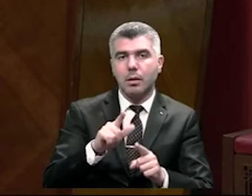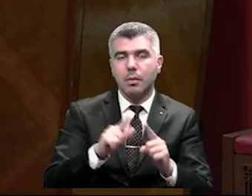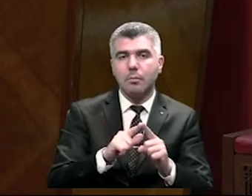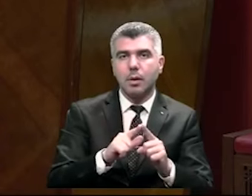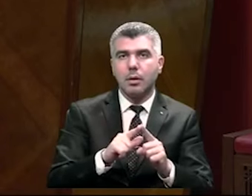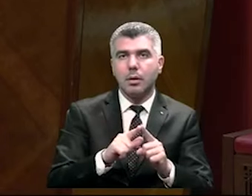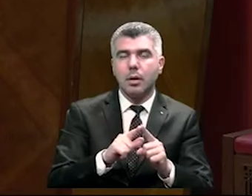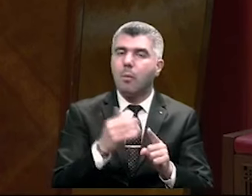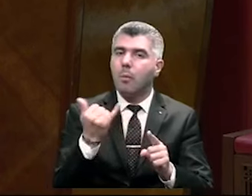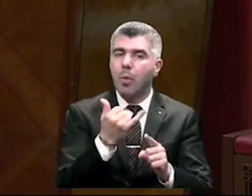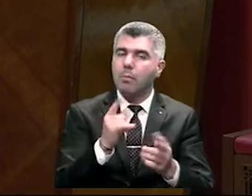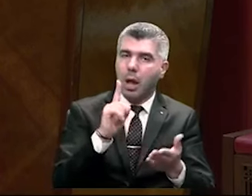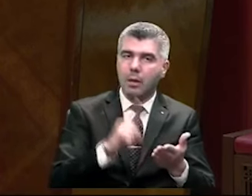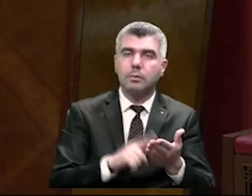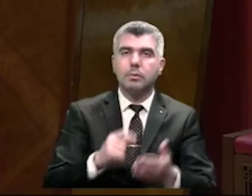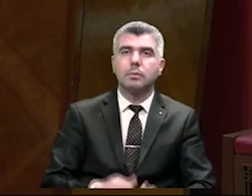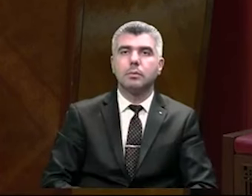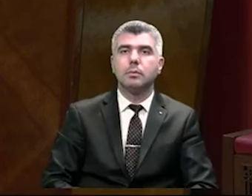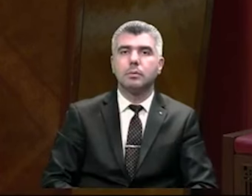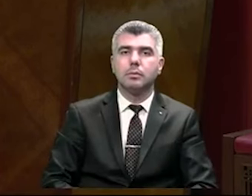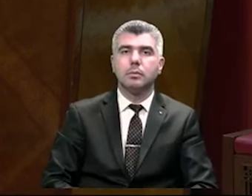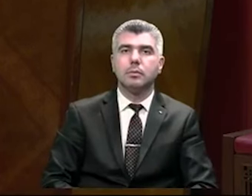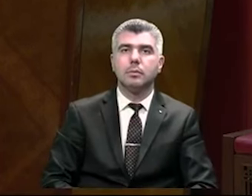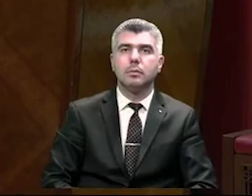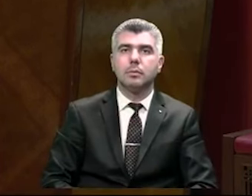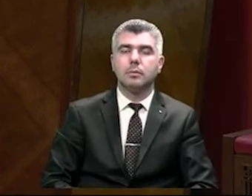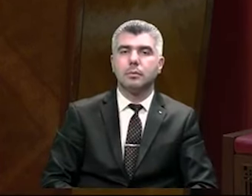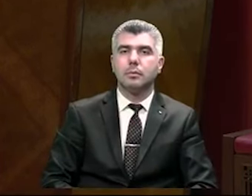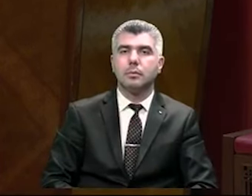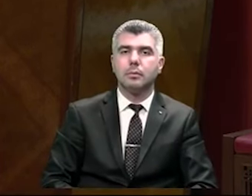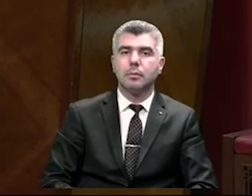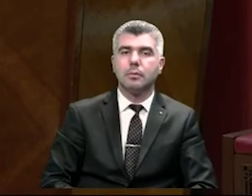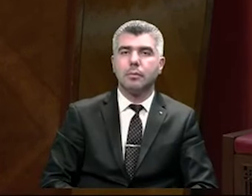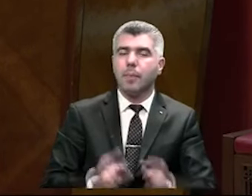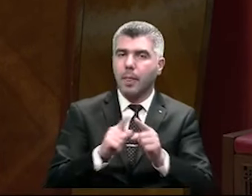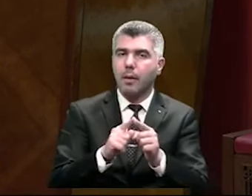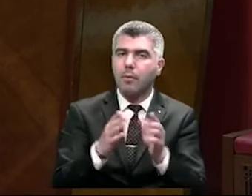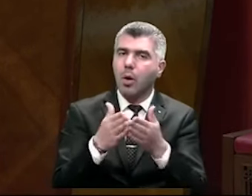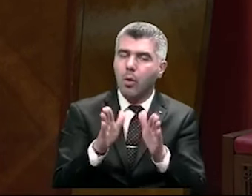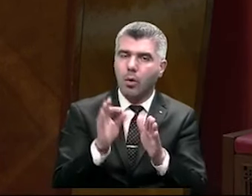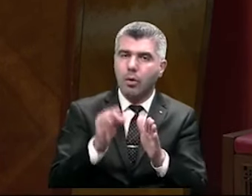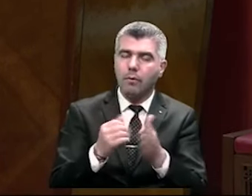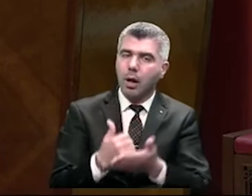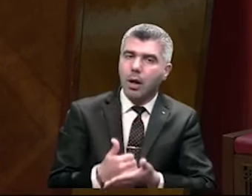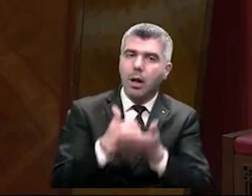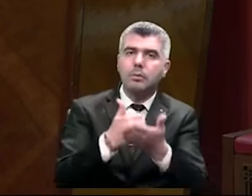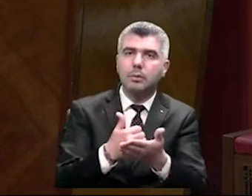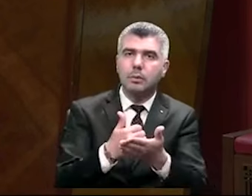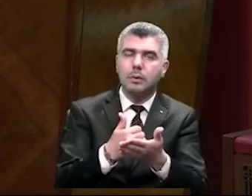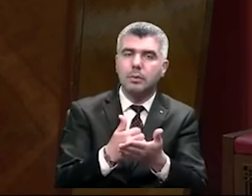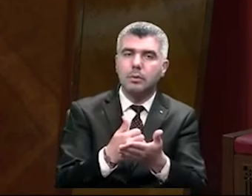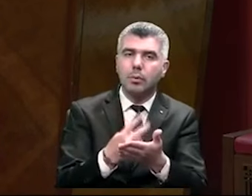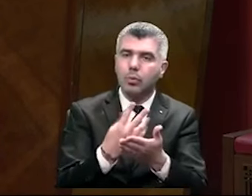احسن احسن وضع وبالطبع يعني احنا مستعدين باش نساعد الطرفان اذا كان